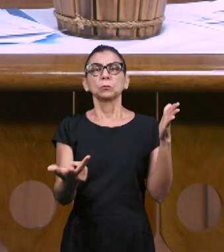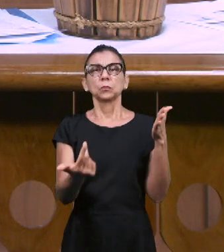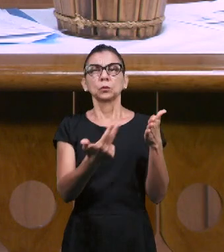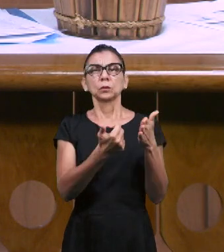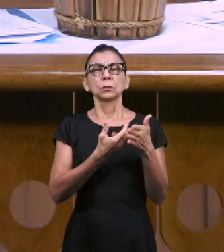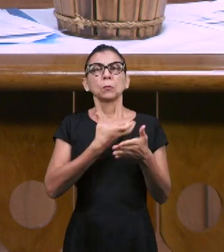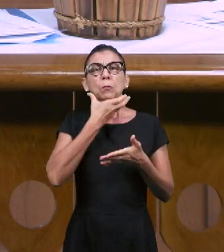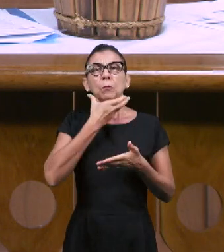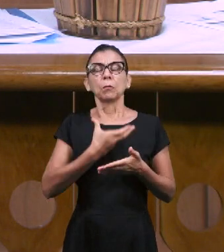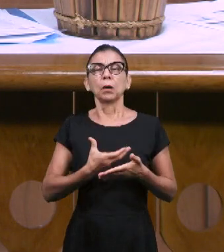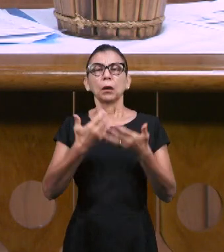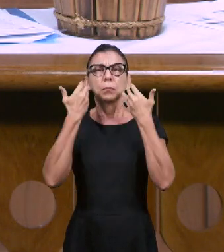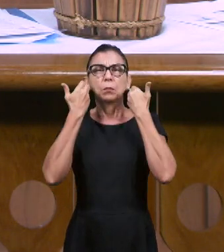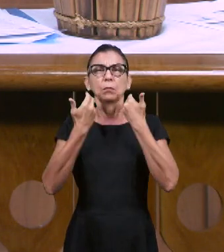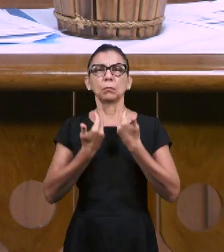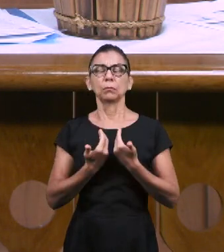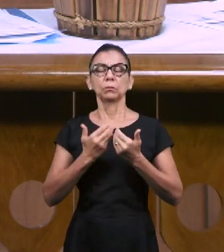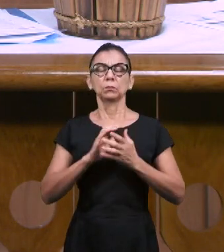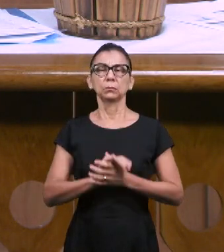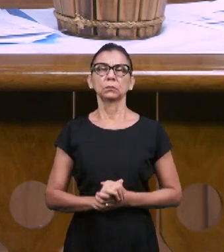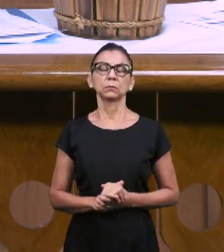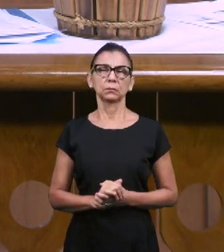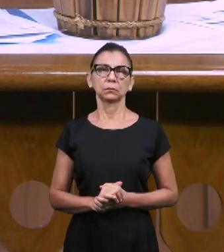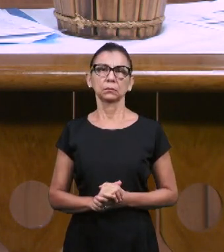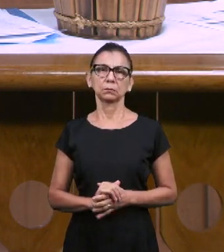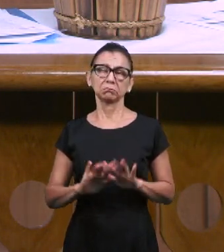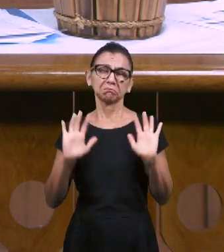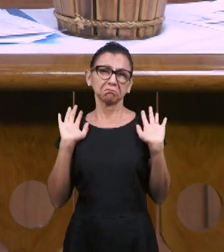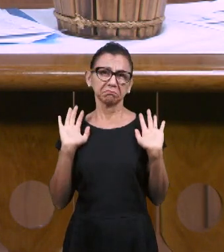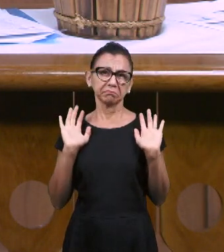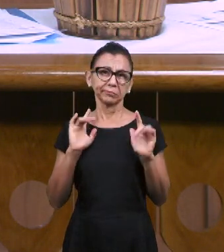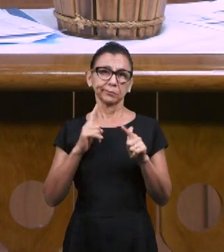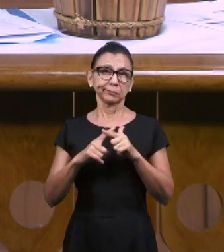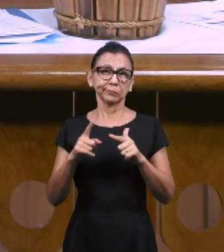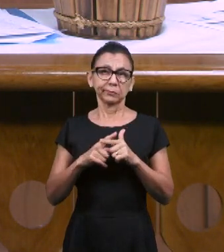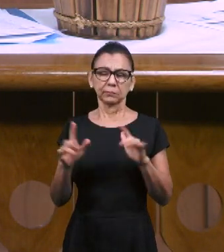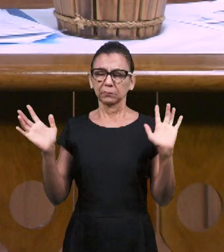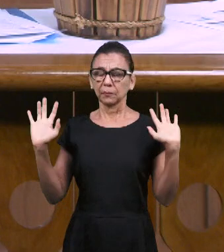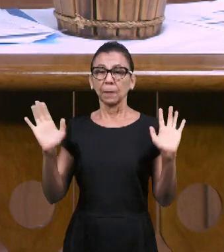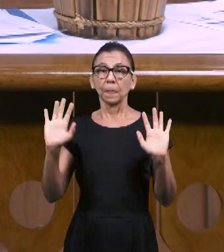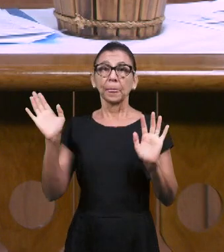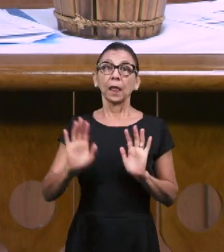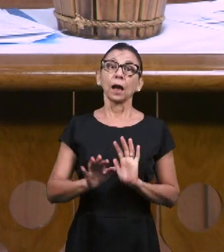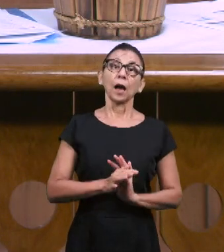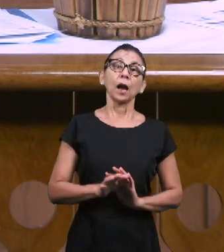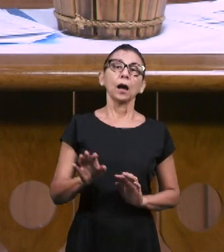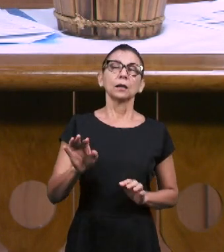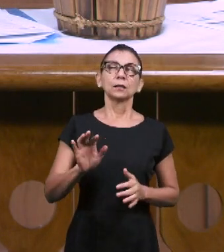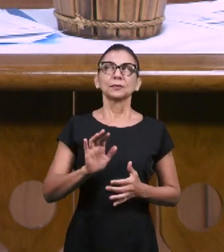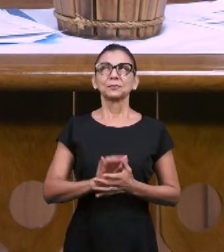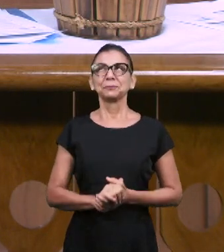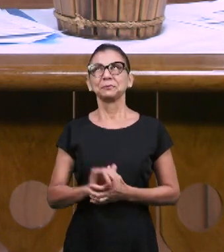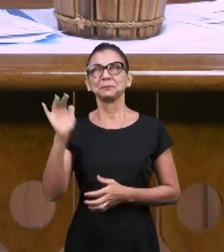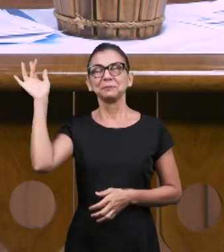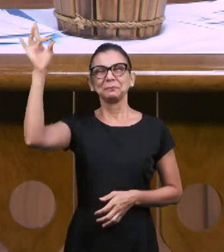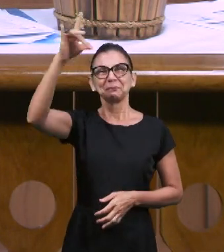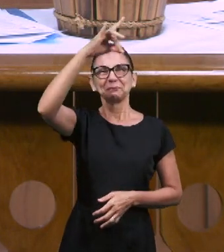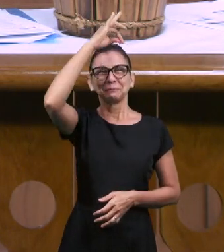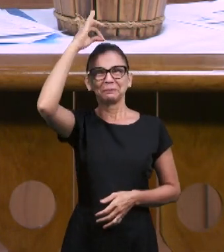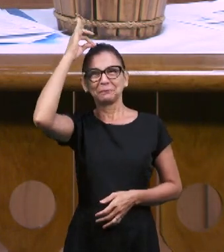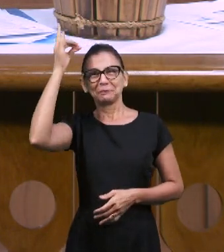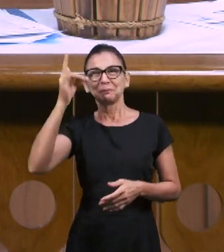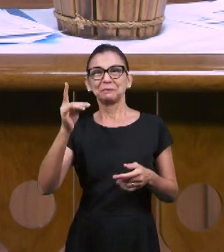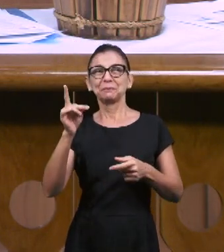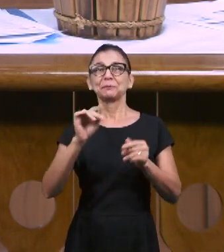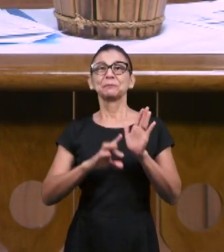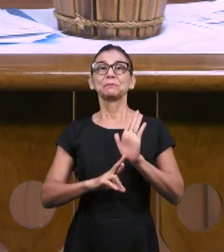personne ne sait qui c'est, mais tout va bien. Mais le Saint-Esprit, une petite colombe sur un